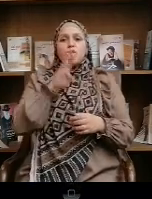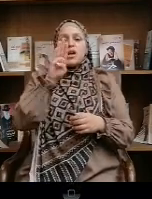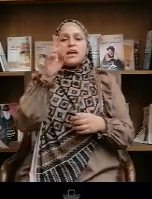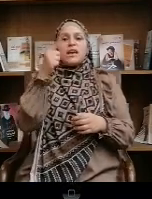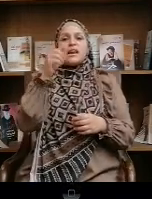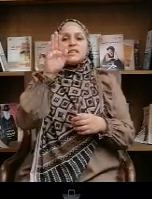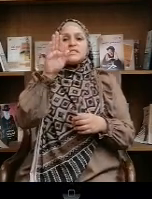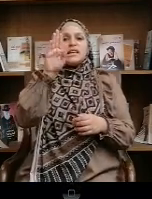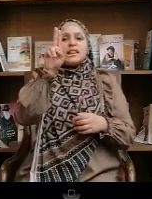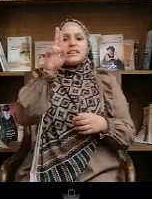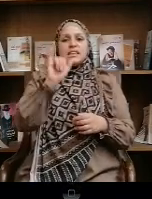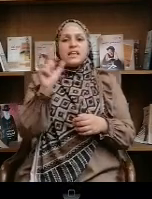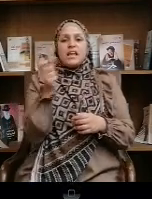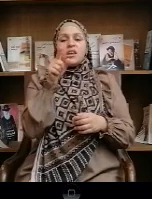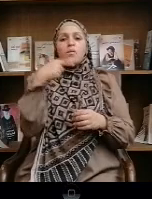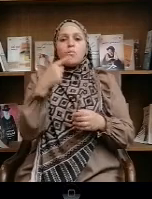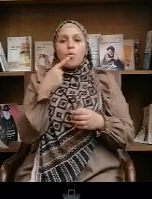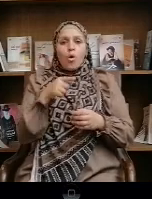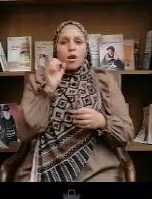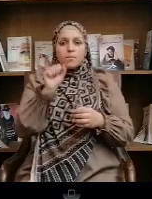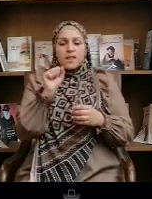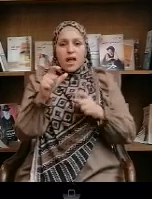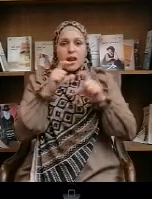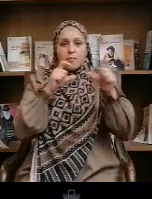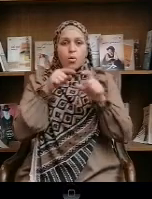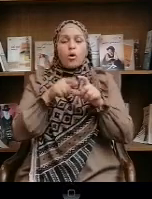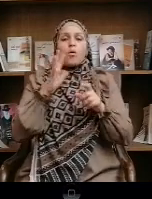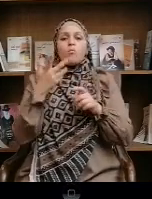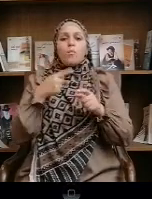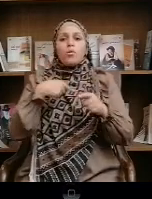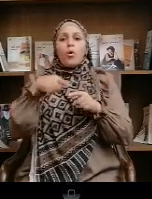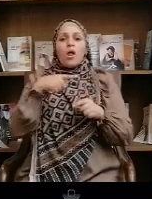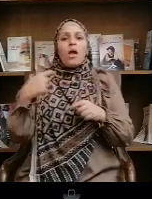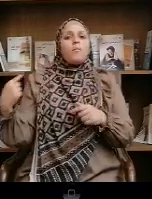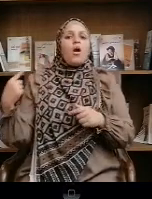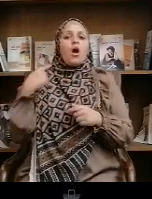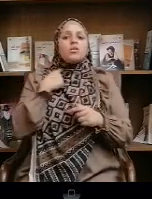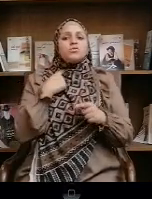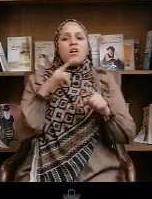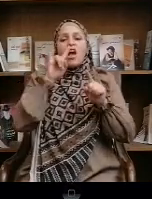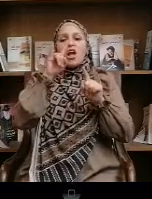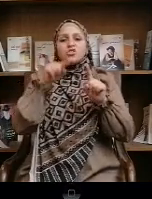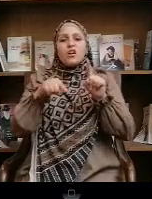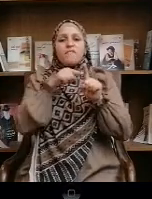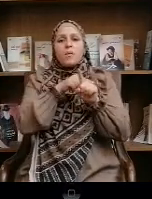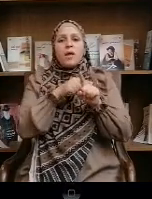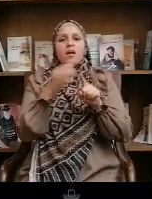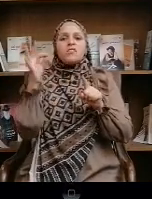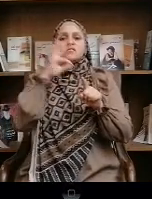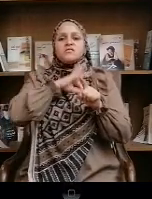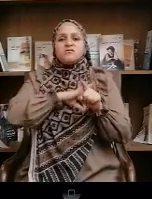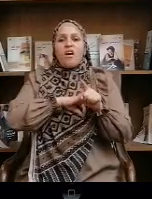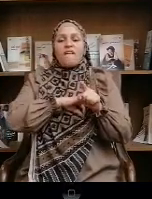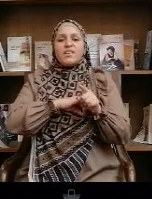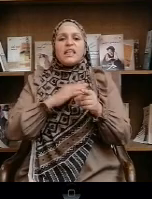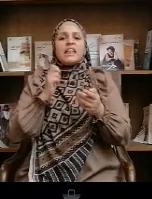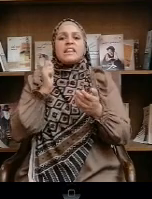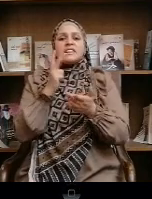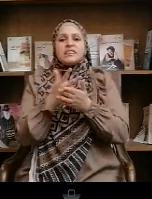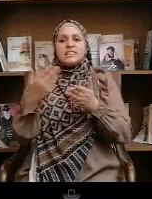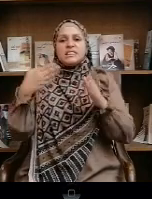بتقول لنا ان يمكن القطاع المصرفي معرض انه يخسر ما يقرب من عشره في الميه من صافي الدخل